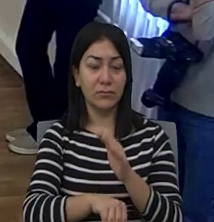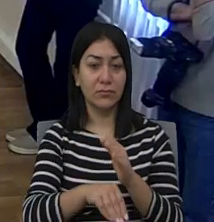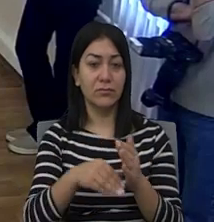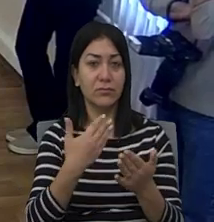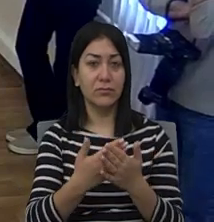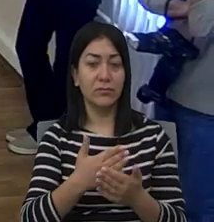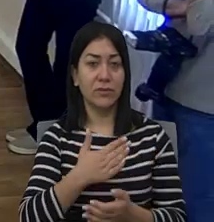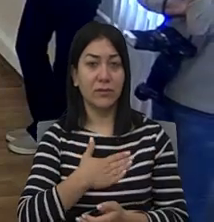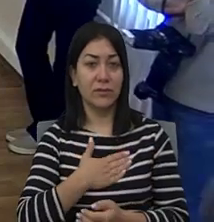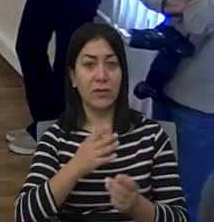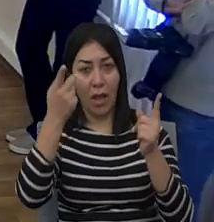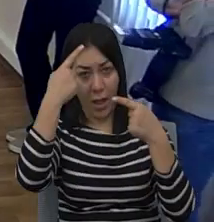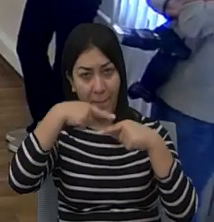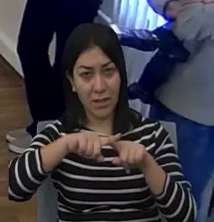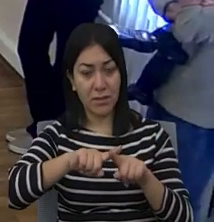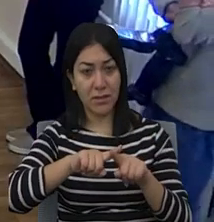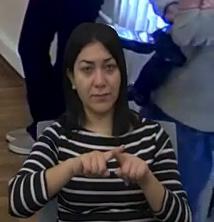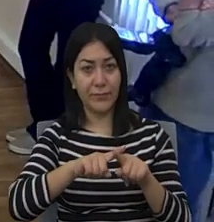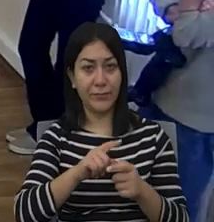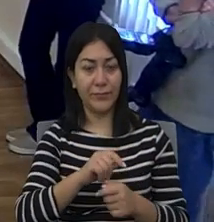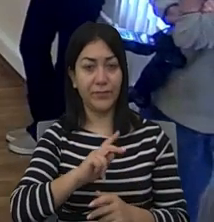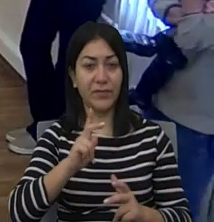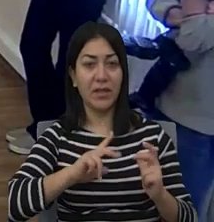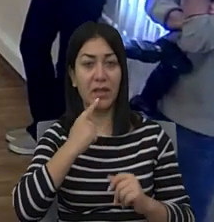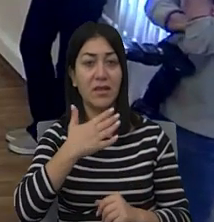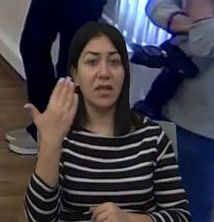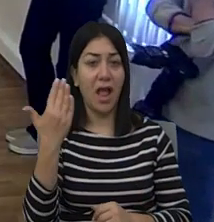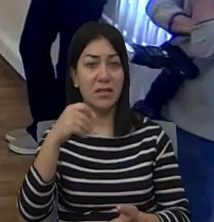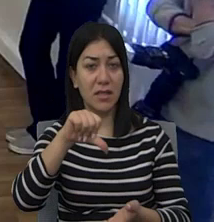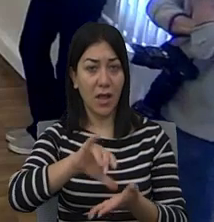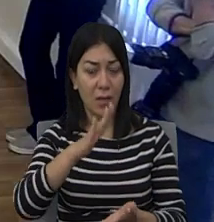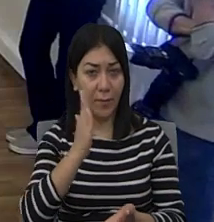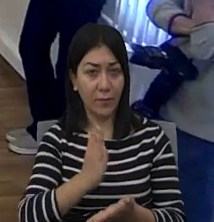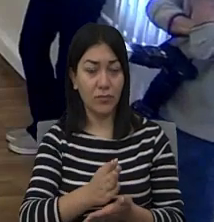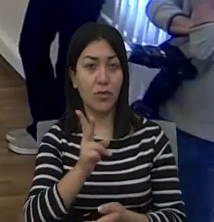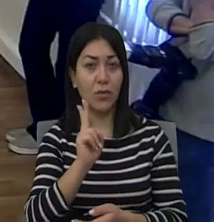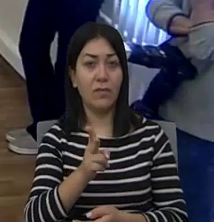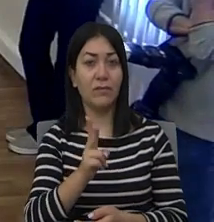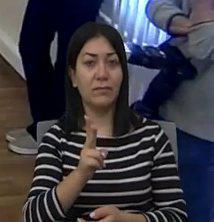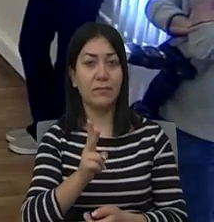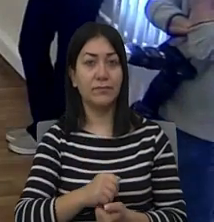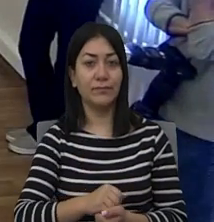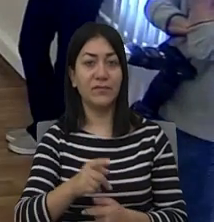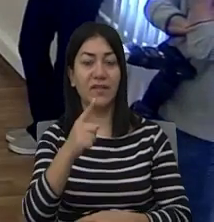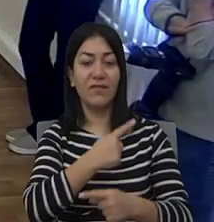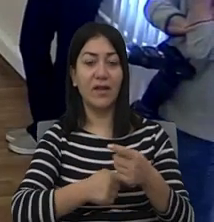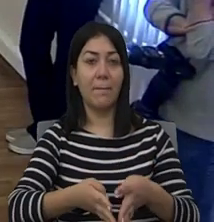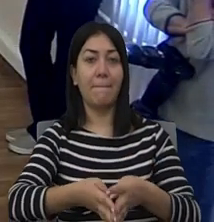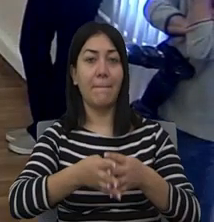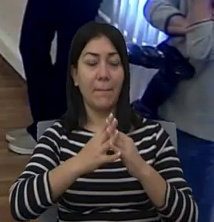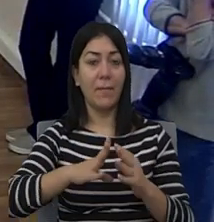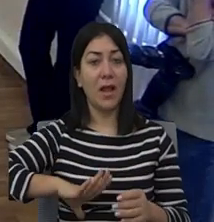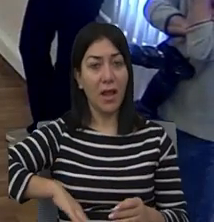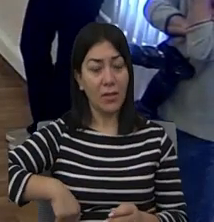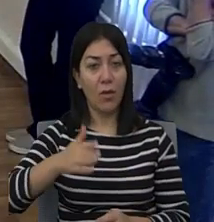մեր համալսարանական դասախոսներին, ովքեր այս վերապատրաստումն անցնելուց հետո